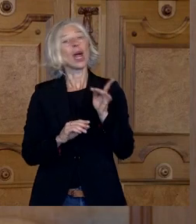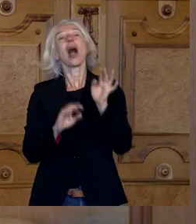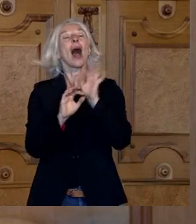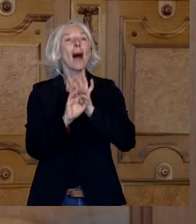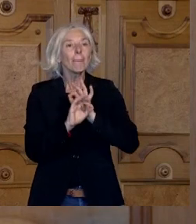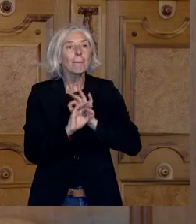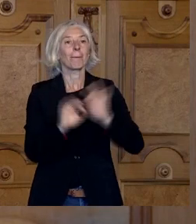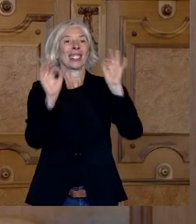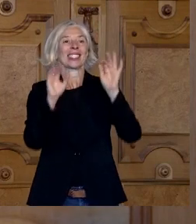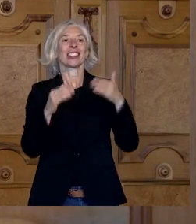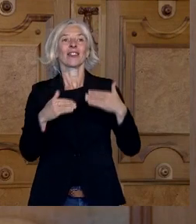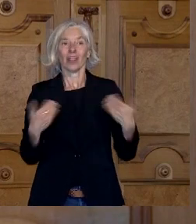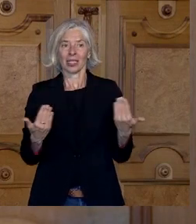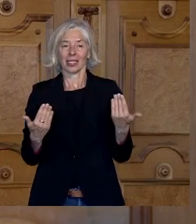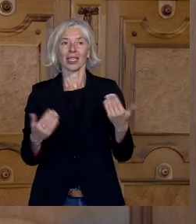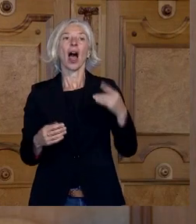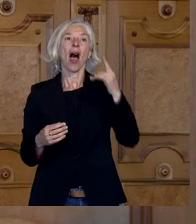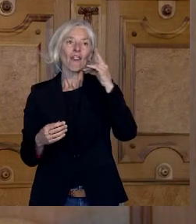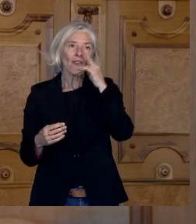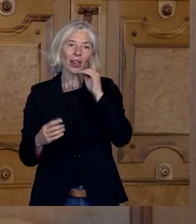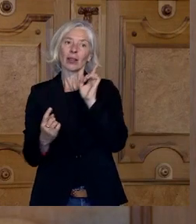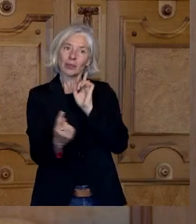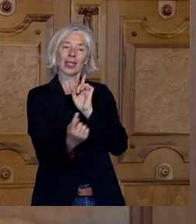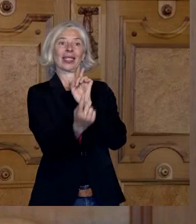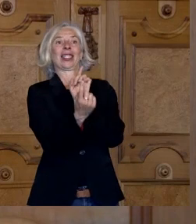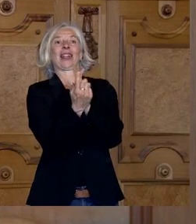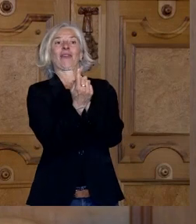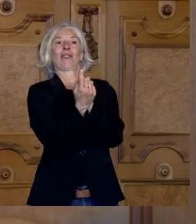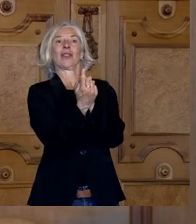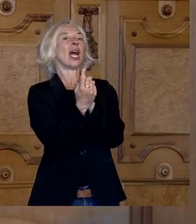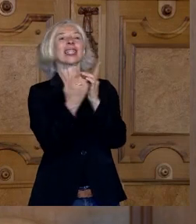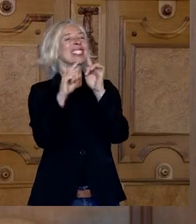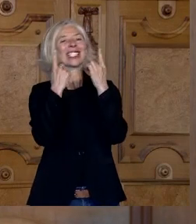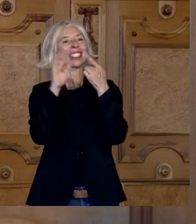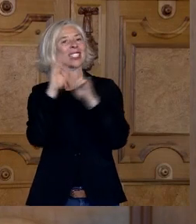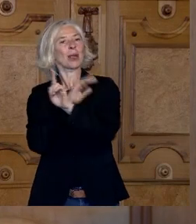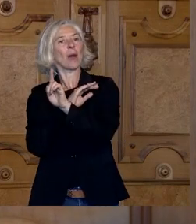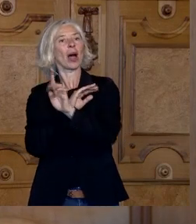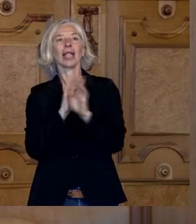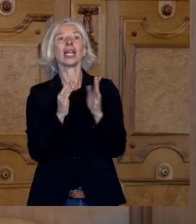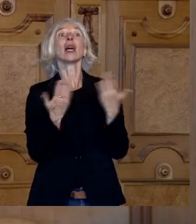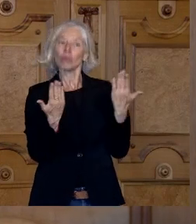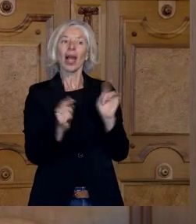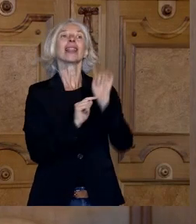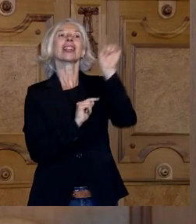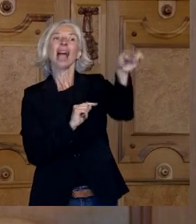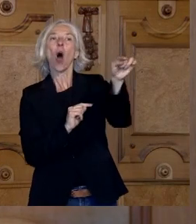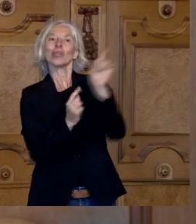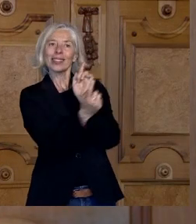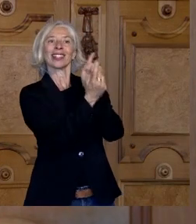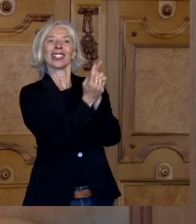Begegnungsräume schaffen. So haben wir einige kreative Ideen von Pavillons im Freien,